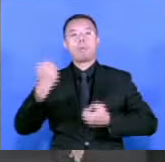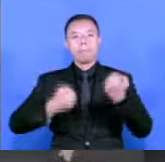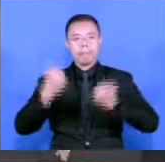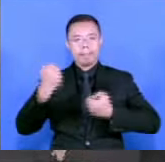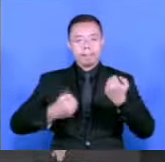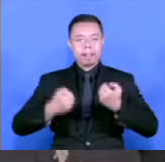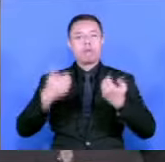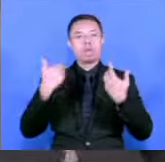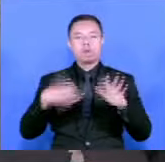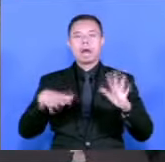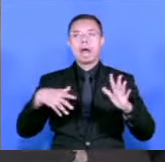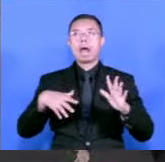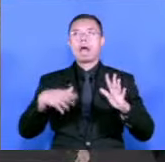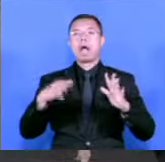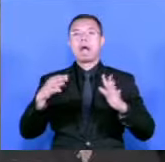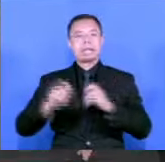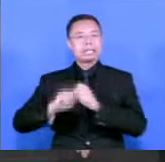ternyata pada saat